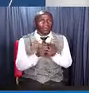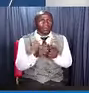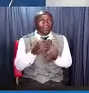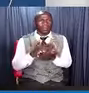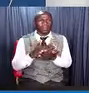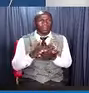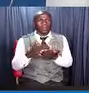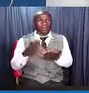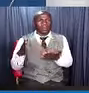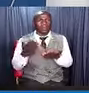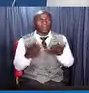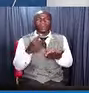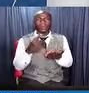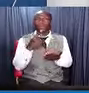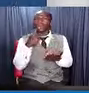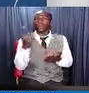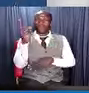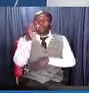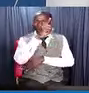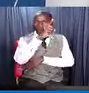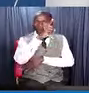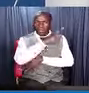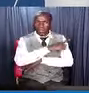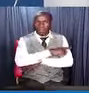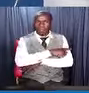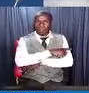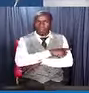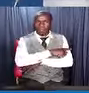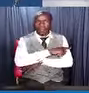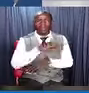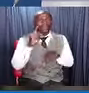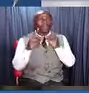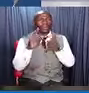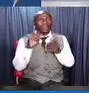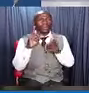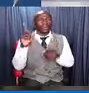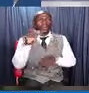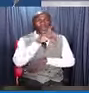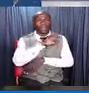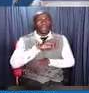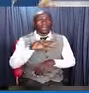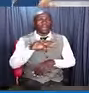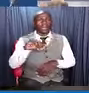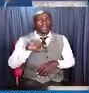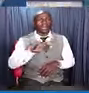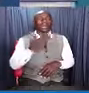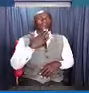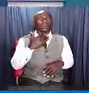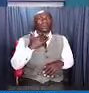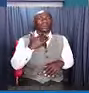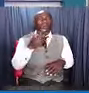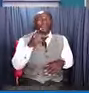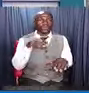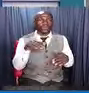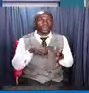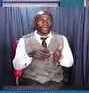Yaweza kuwa ulizungumza siku moja tu. You can have spoken one day. Ulizungumza siku moja. You just spoke one day. Mimi nataka uwe ukifanya hivi. I